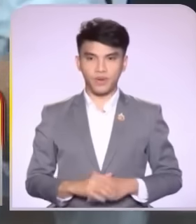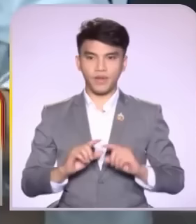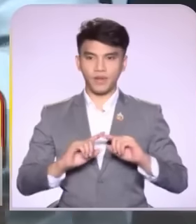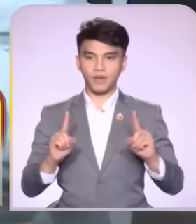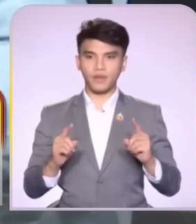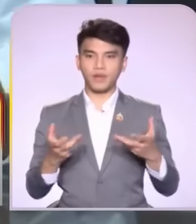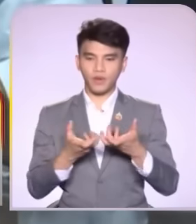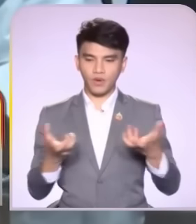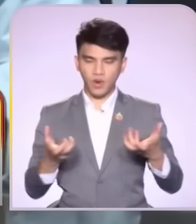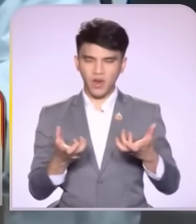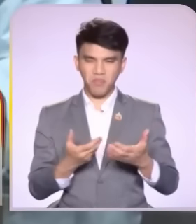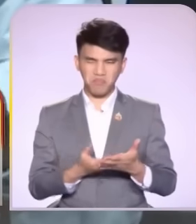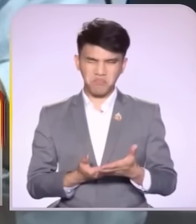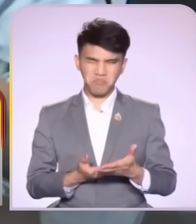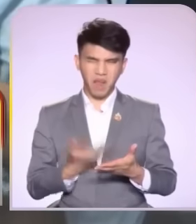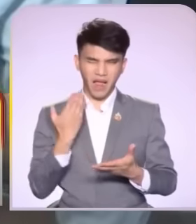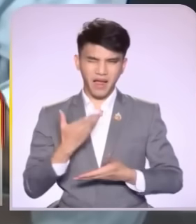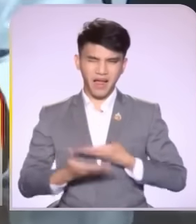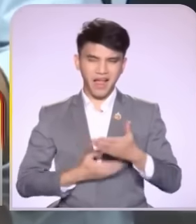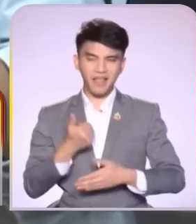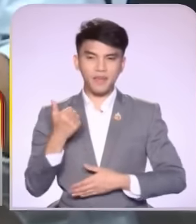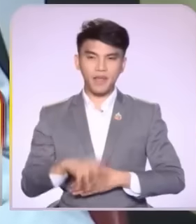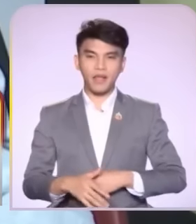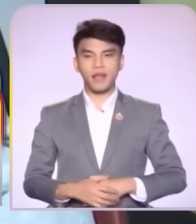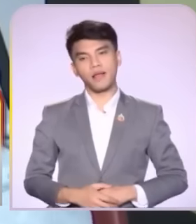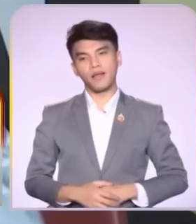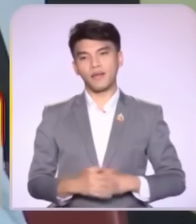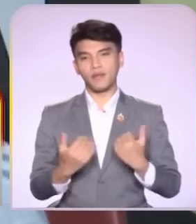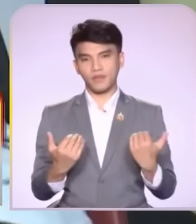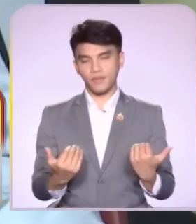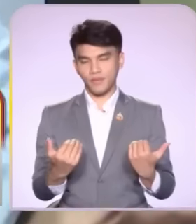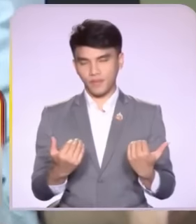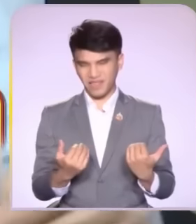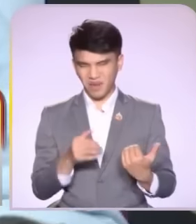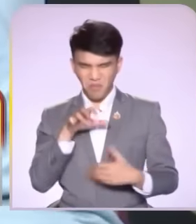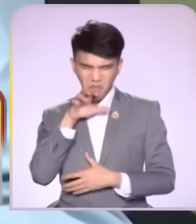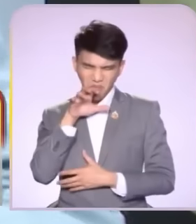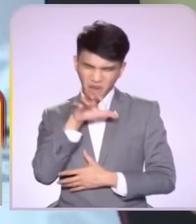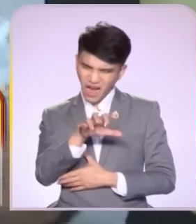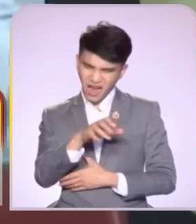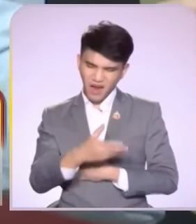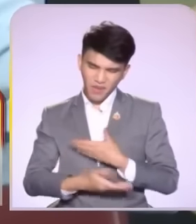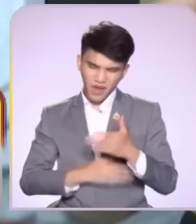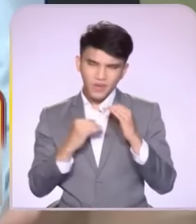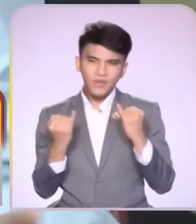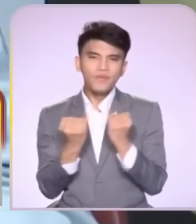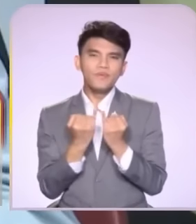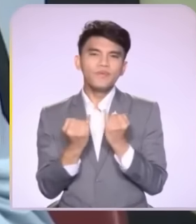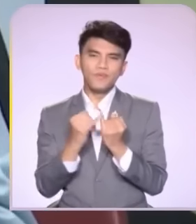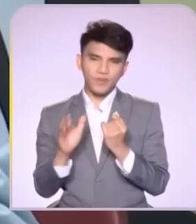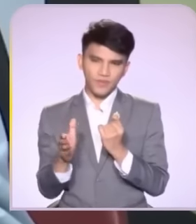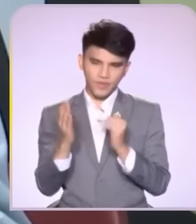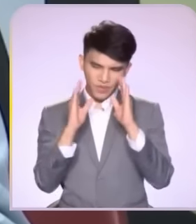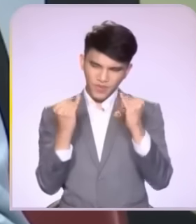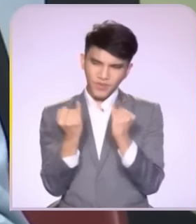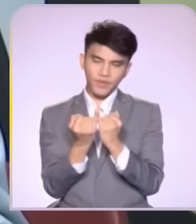แต่เธอบอกว่าเป็นสินค้าราคาแพงขายใครก็ไม่ได้ต้องใช้คำว่ายั ดเย ีย ด ขายให้คนสนิทเธอบอกข